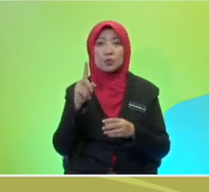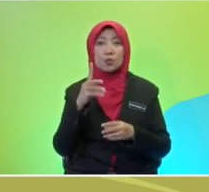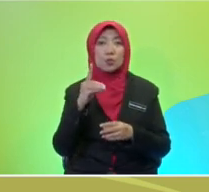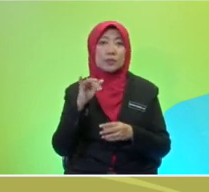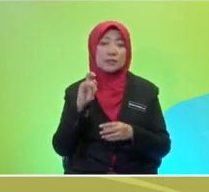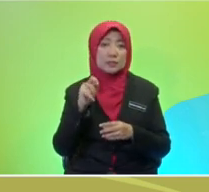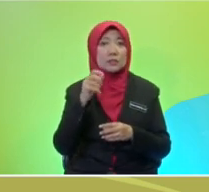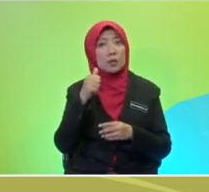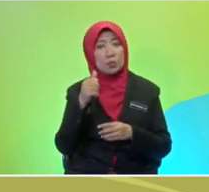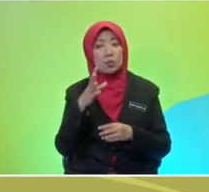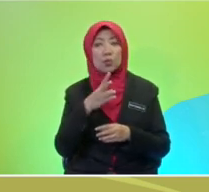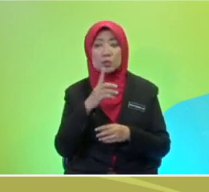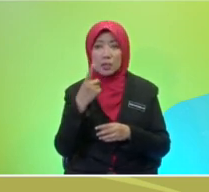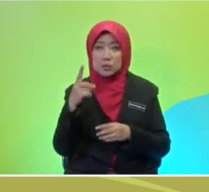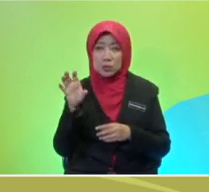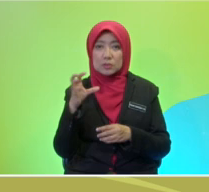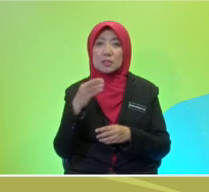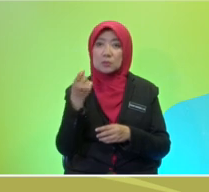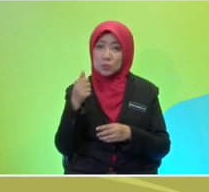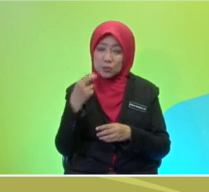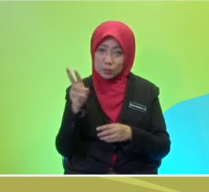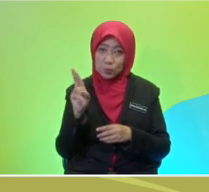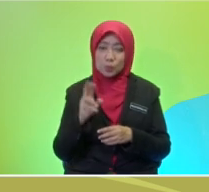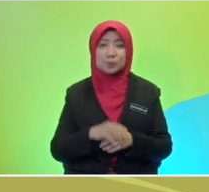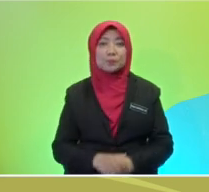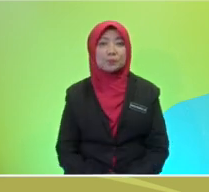100 dan 1000 dalam lingkungan 10.000